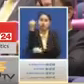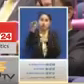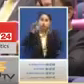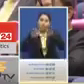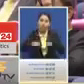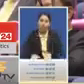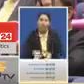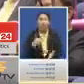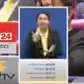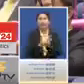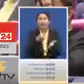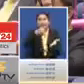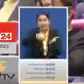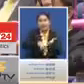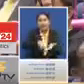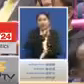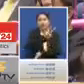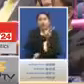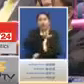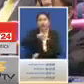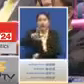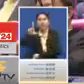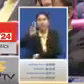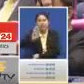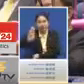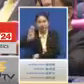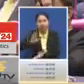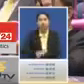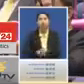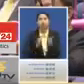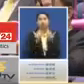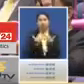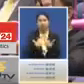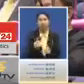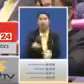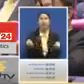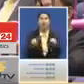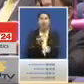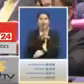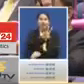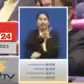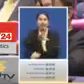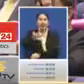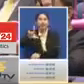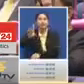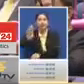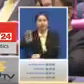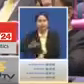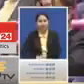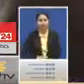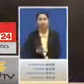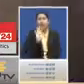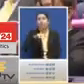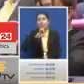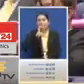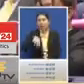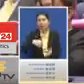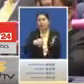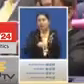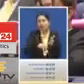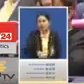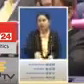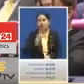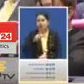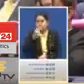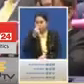านกว่าล้านบาทเดี๋ยวนี้หนี้เกือบ7ล้านล้านบาทถ้าบอกว่ามีหนี้ท่านก็ตอบว่ายังไงรู้ไหมครับคุณต้องไปดูด้ว